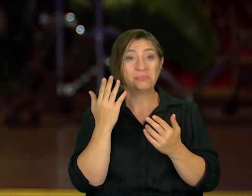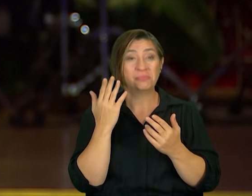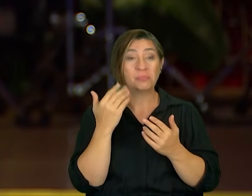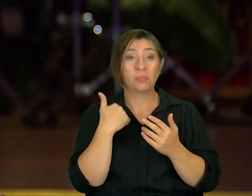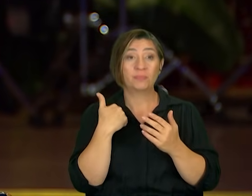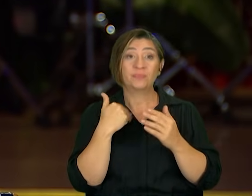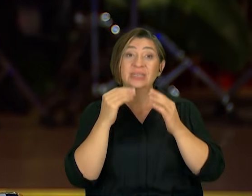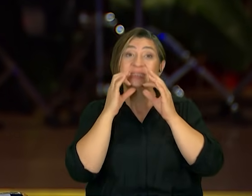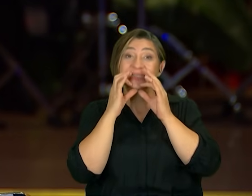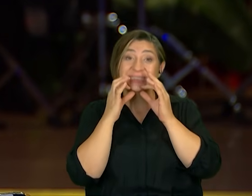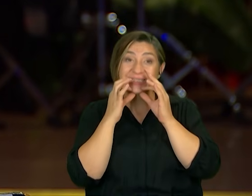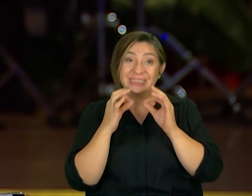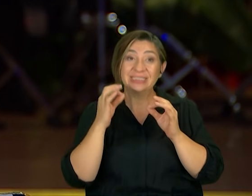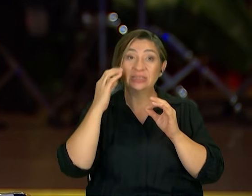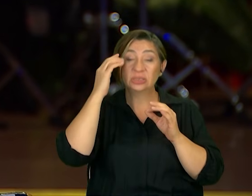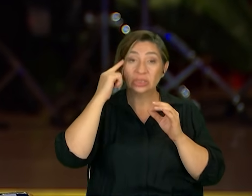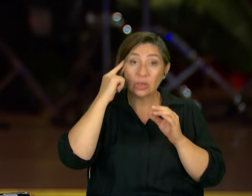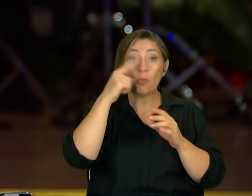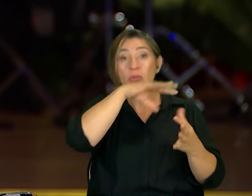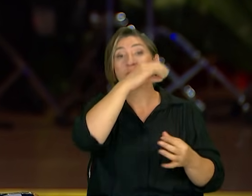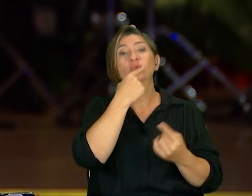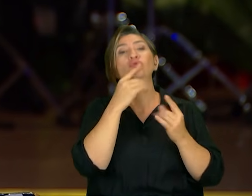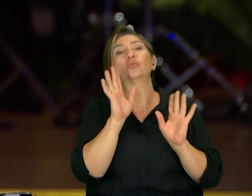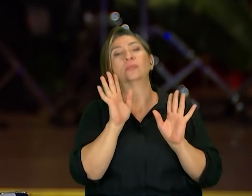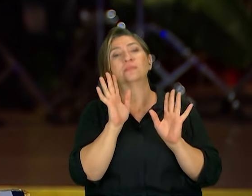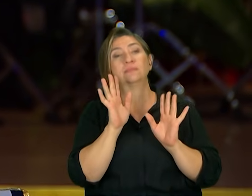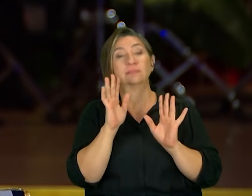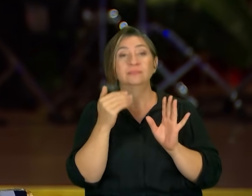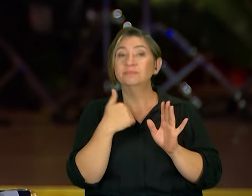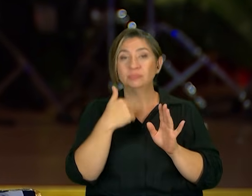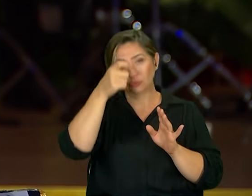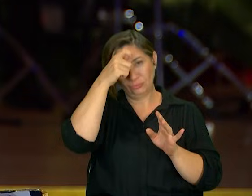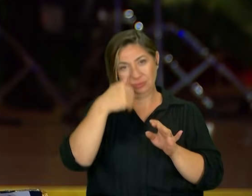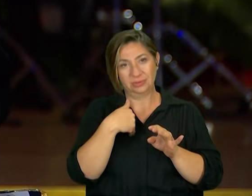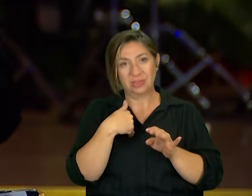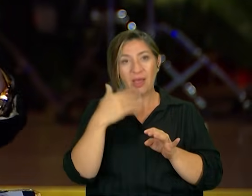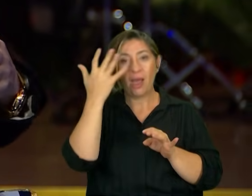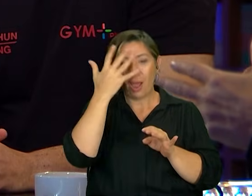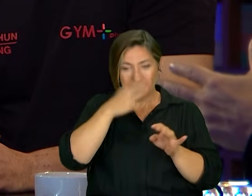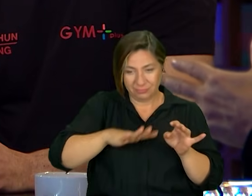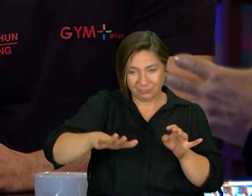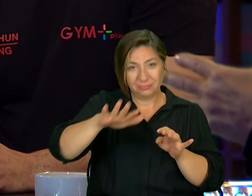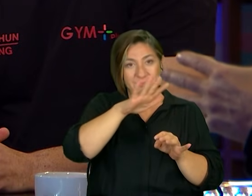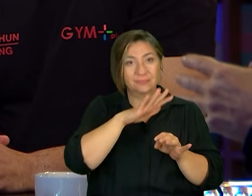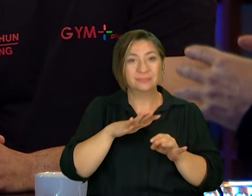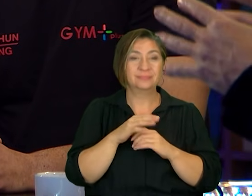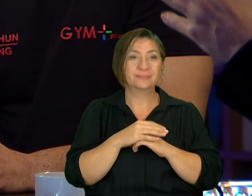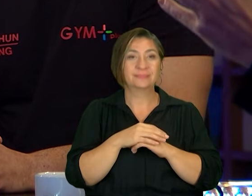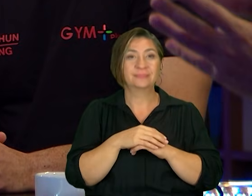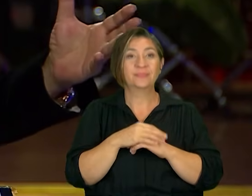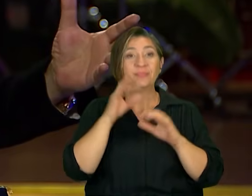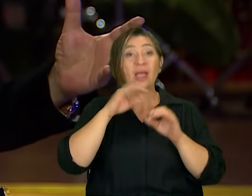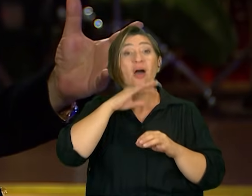Ben Uzak Doğu insanlarından söz etmiyorum ama bizimkiler, Arap ülkelerinde yaşayanlar,